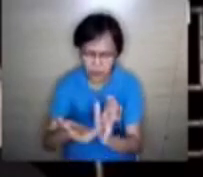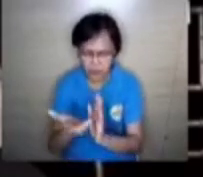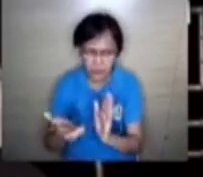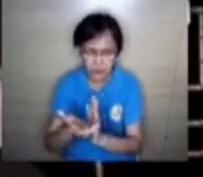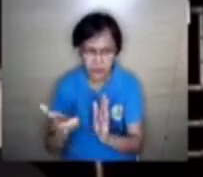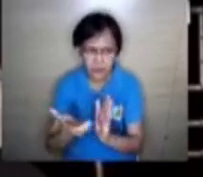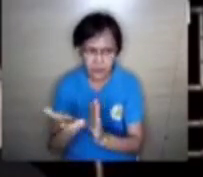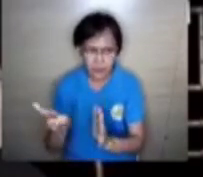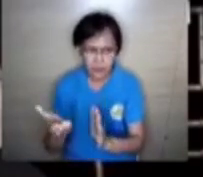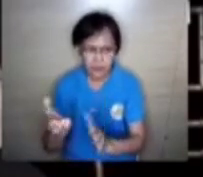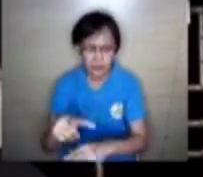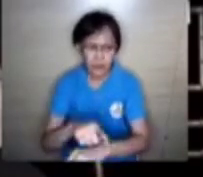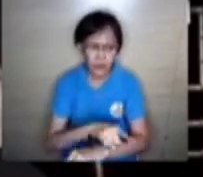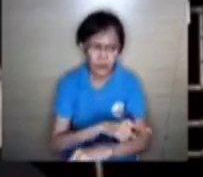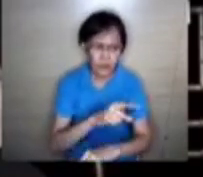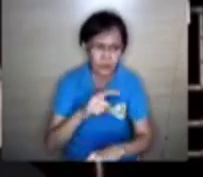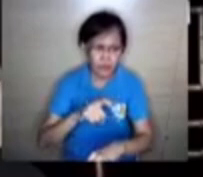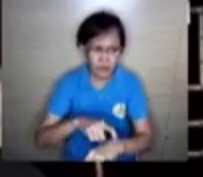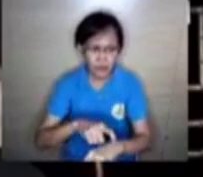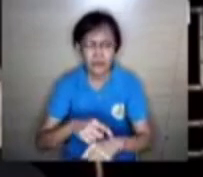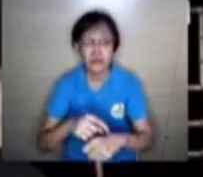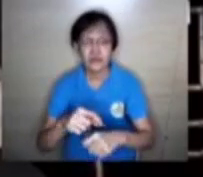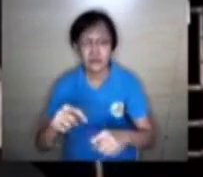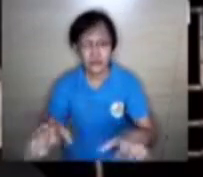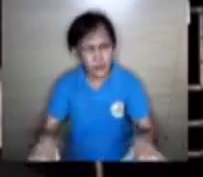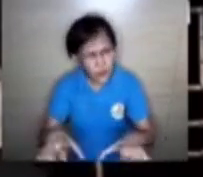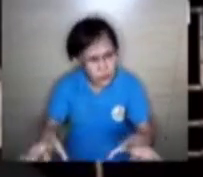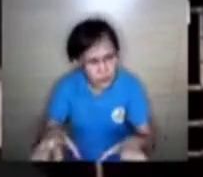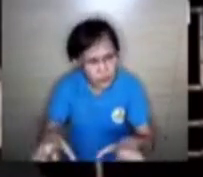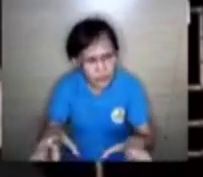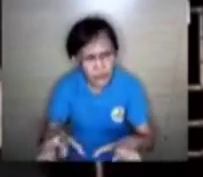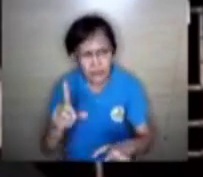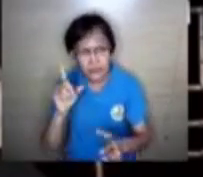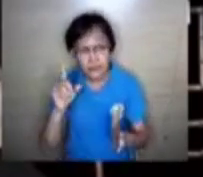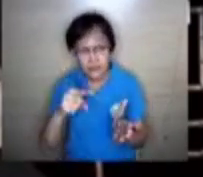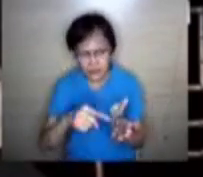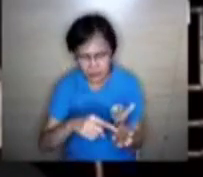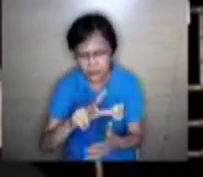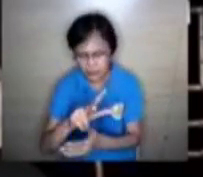Ang bilang nila na na-permanent na natin,